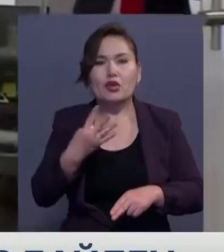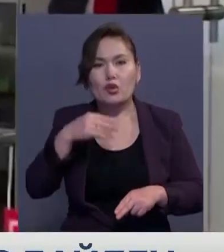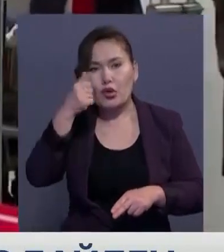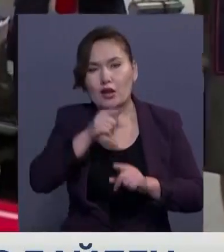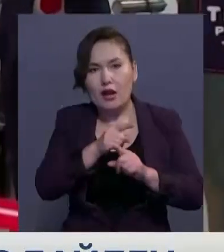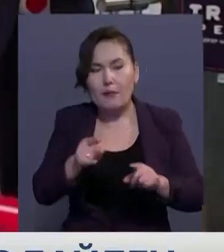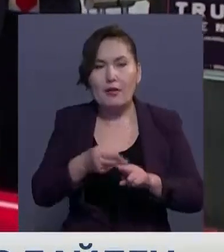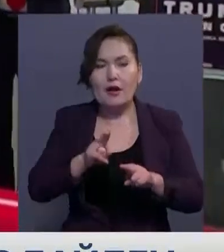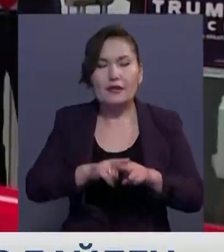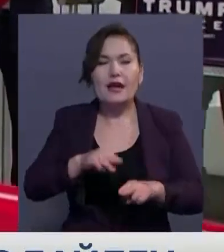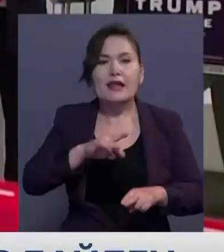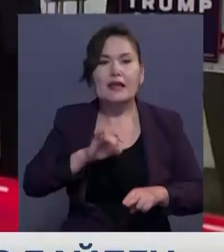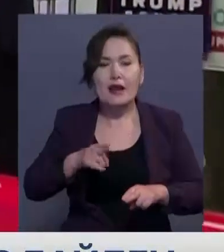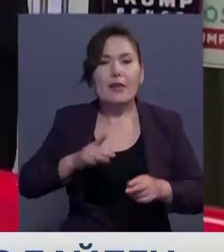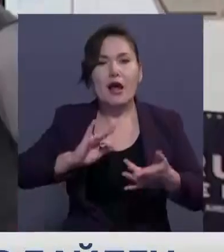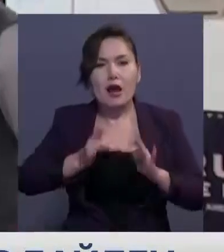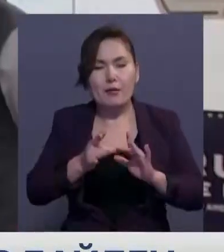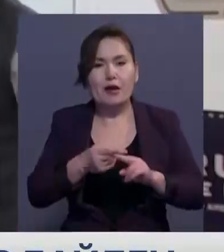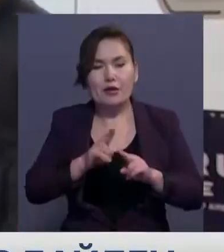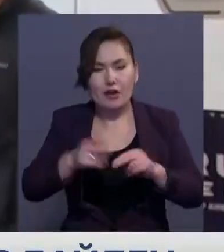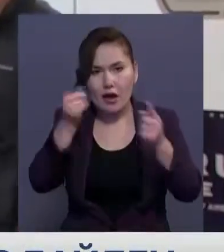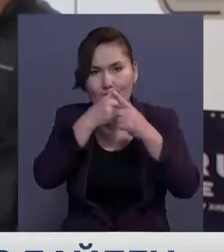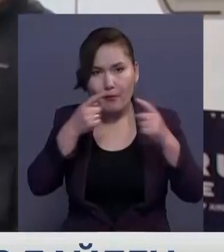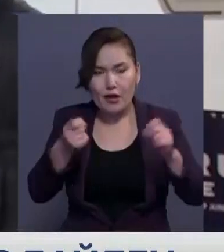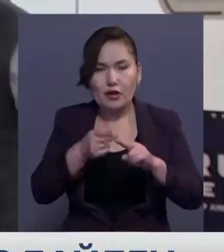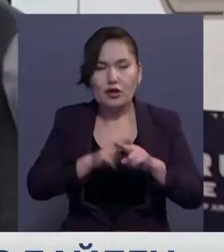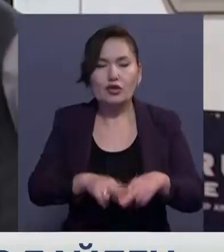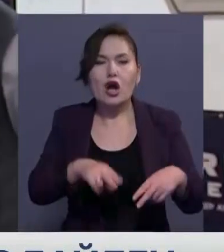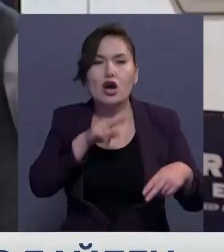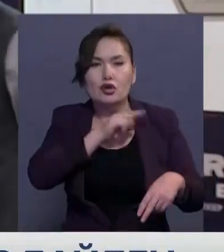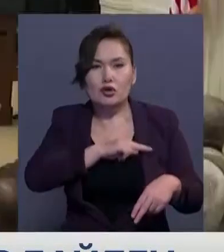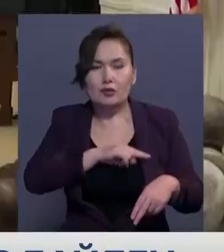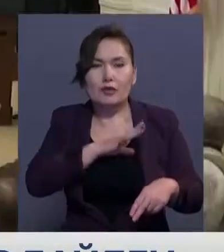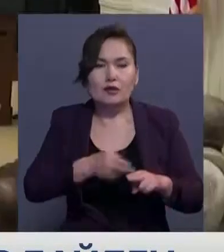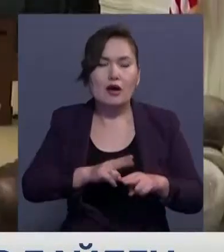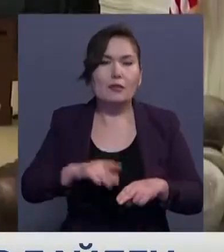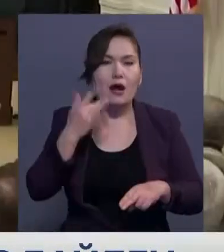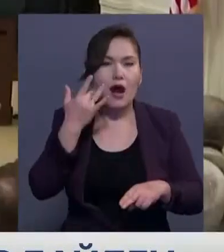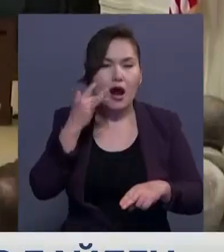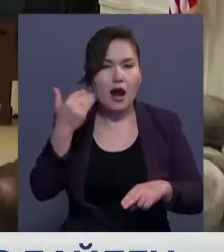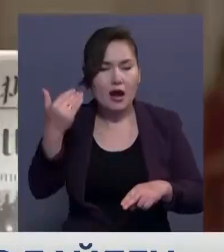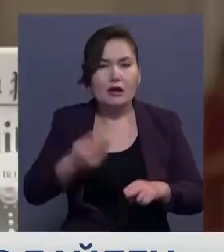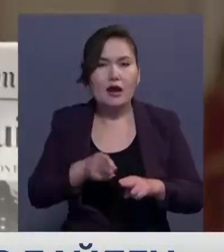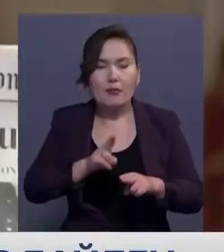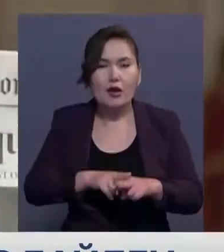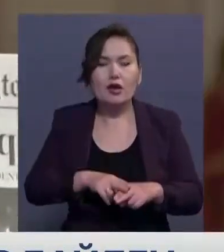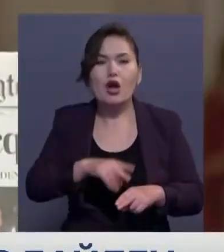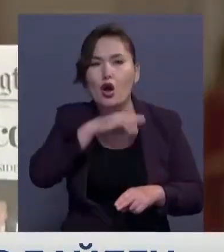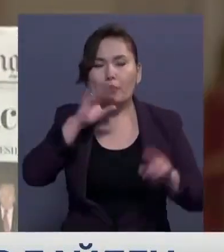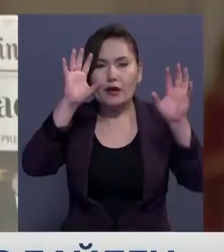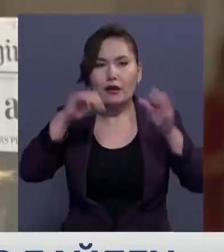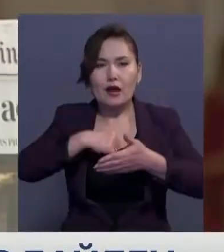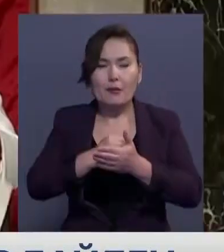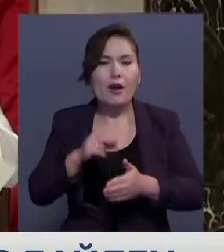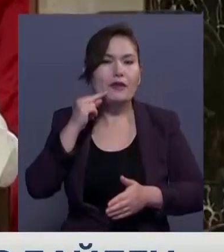ішінде Трамп тек әлеуметтік желілердегі мәлімдемелермен ғана есте қалған жоқ. Ол ақыштың көші-қон саясатын қатаңдатты. Қытаймен